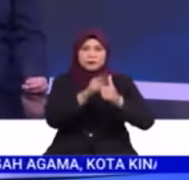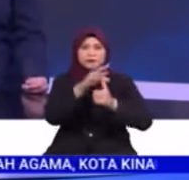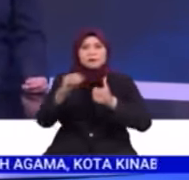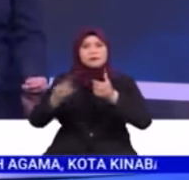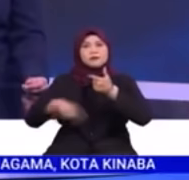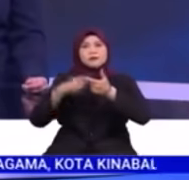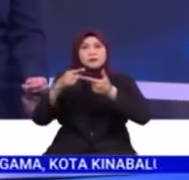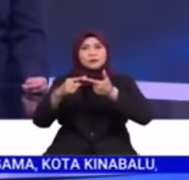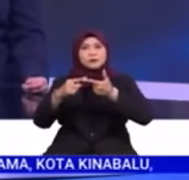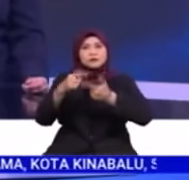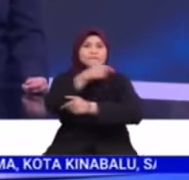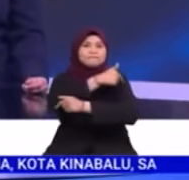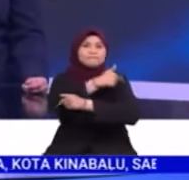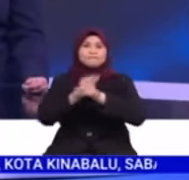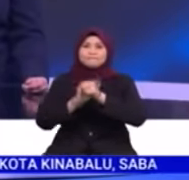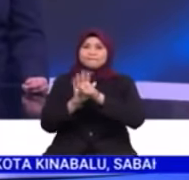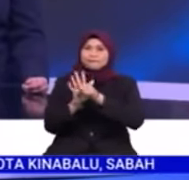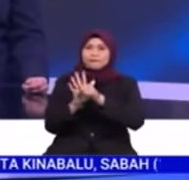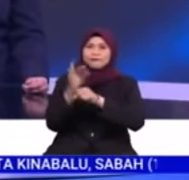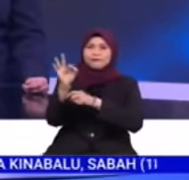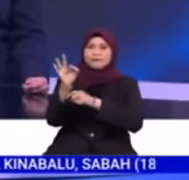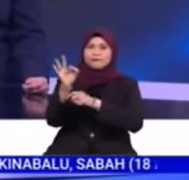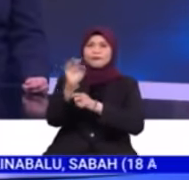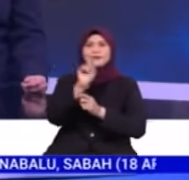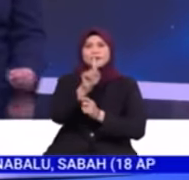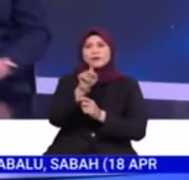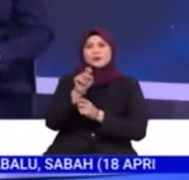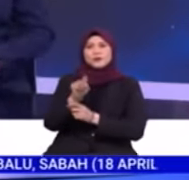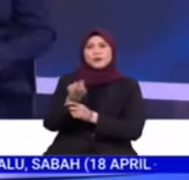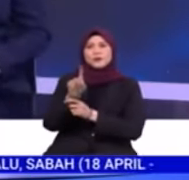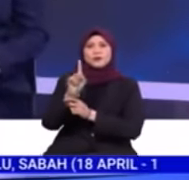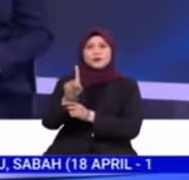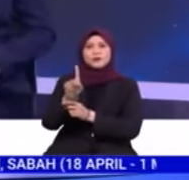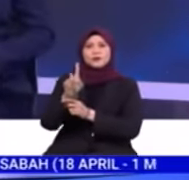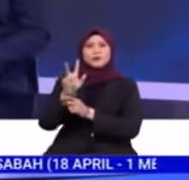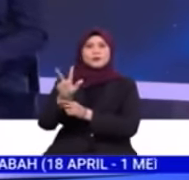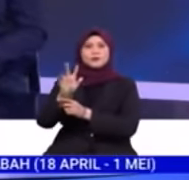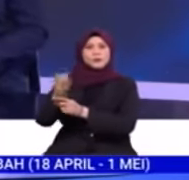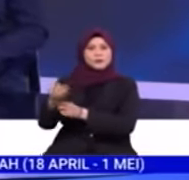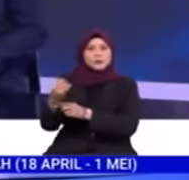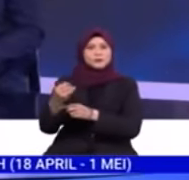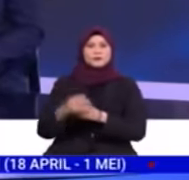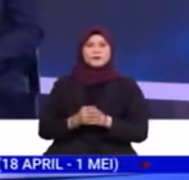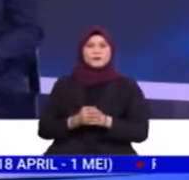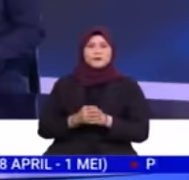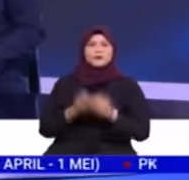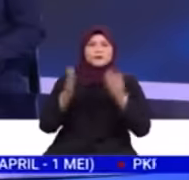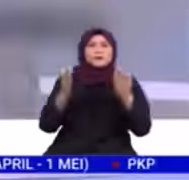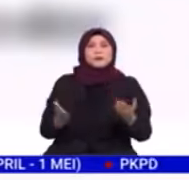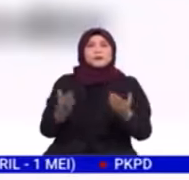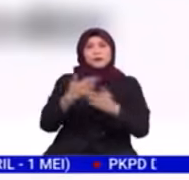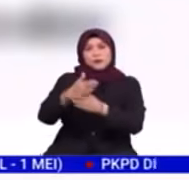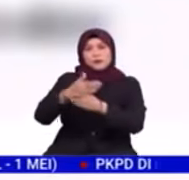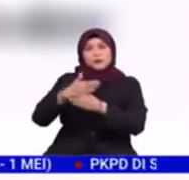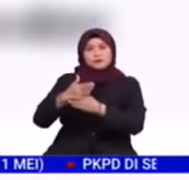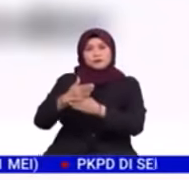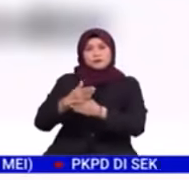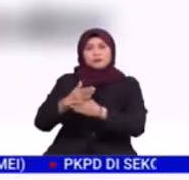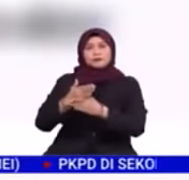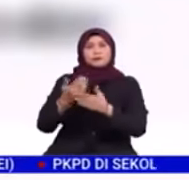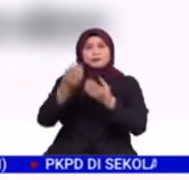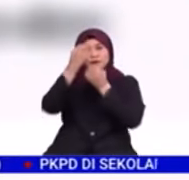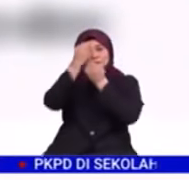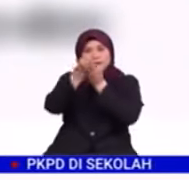kedua vaksin komplit 19 sebanyak satu kepulauan 13 juta yang berfungsi infografik jatuh Ridho the